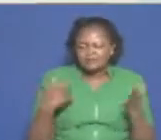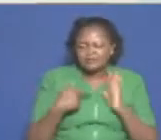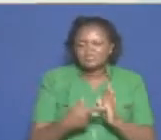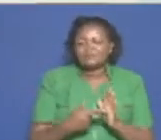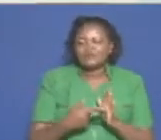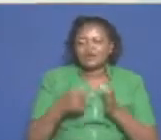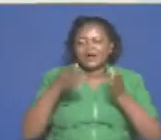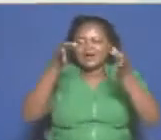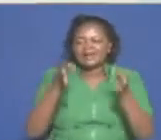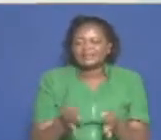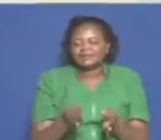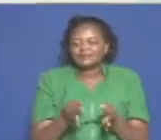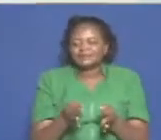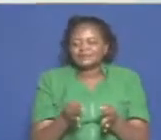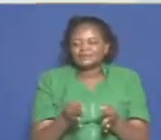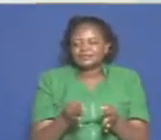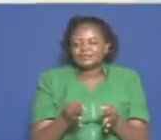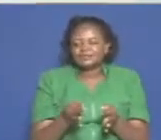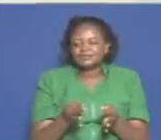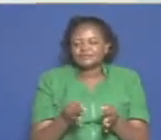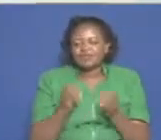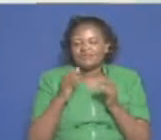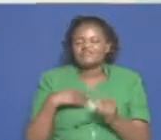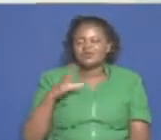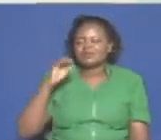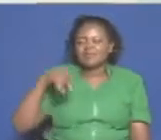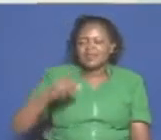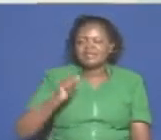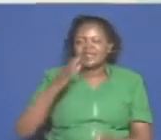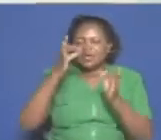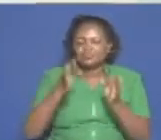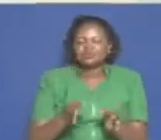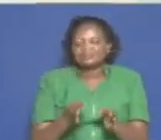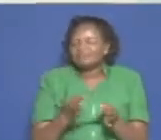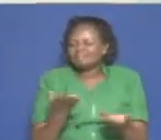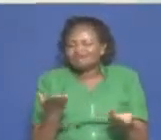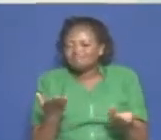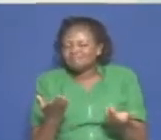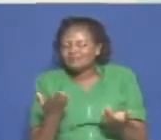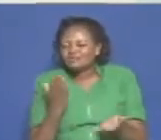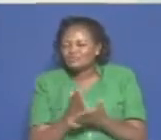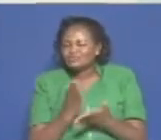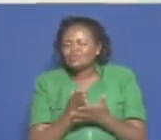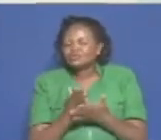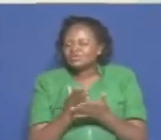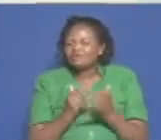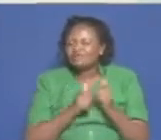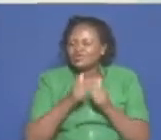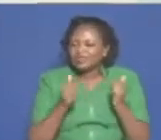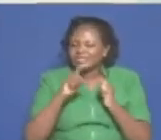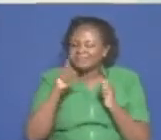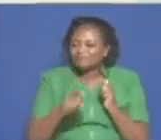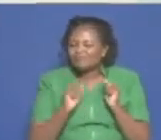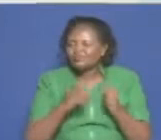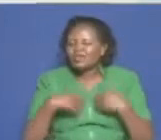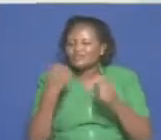accountants, kama tuko na accountant ambaye anapata CPA, utaweka wapi mtu kama huyu? Kwa sababu pia amehitimu kiwango cha juu cha masomo, mtu kama